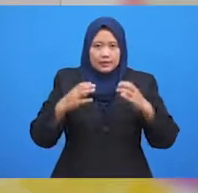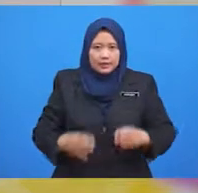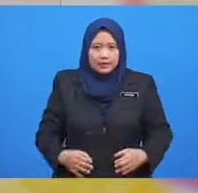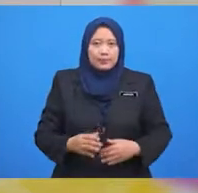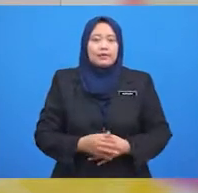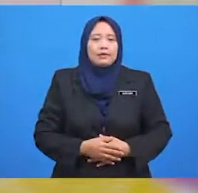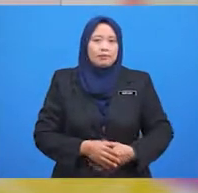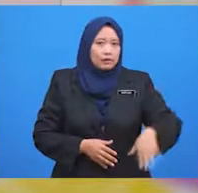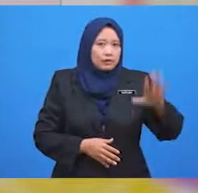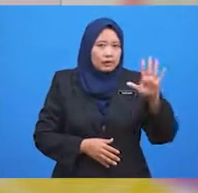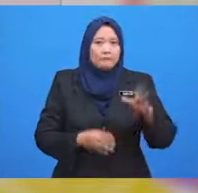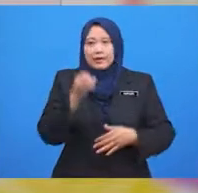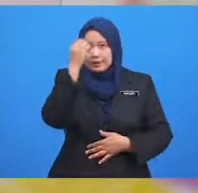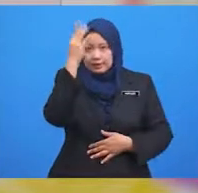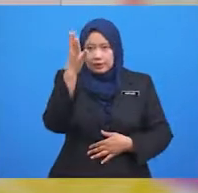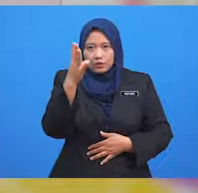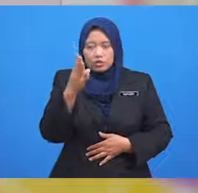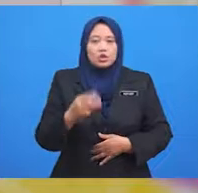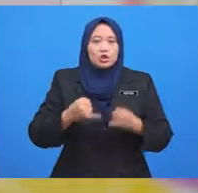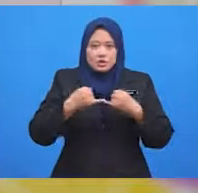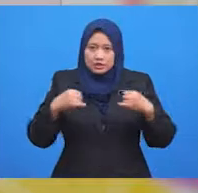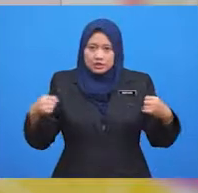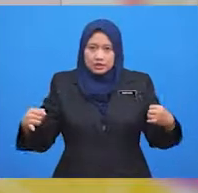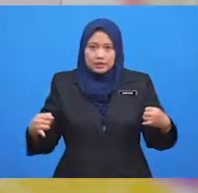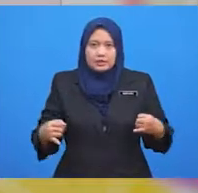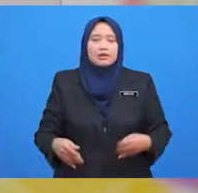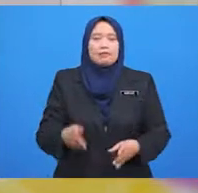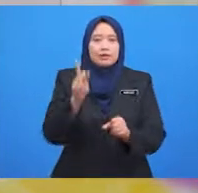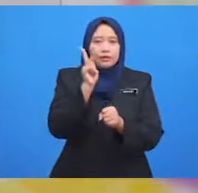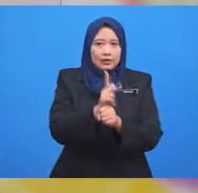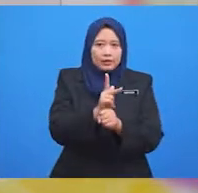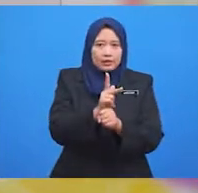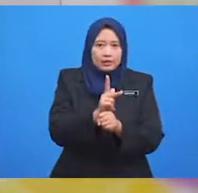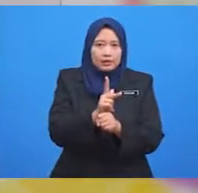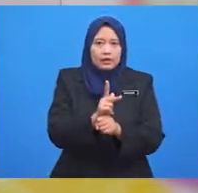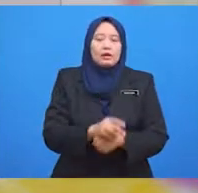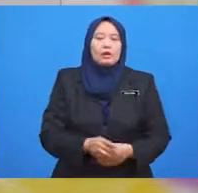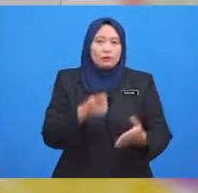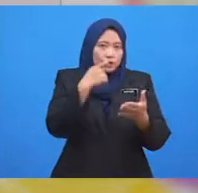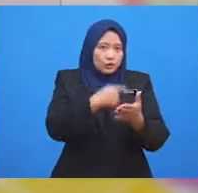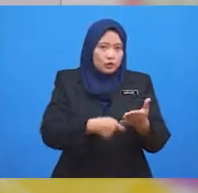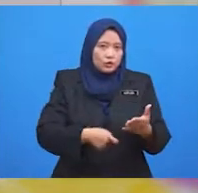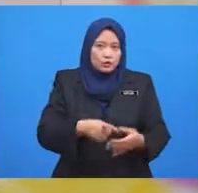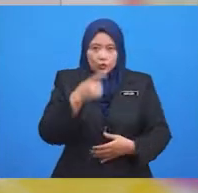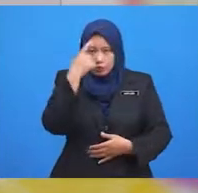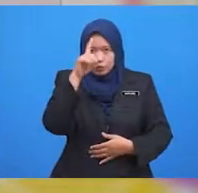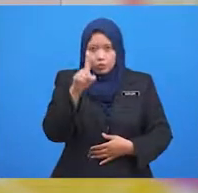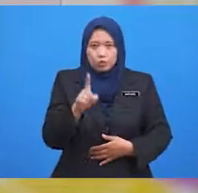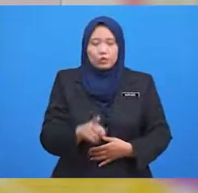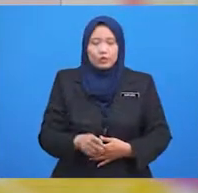jenis perkhidmatan, kebaikan dan anggaran kos perkhidmatan yang ditawarkan.